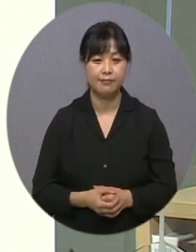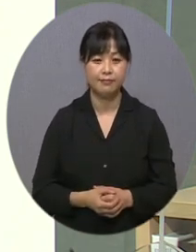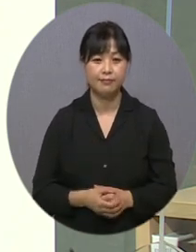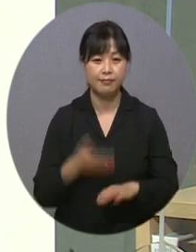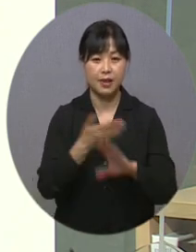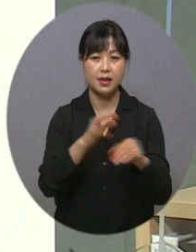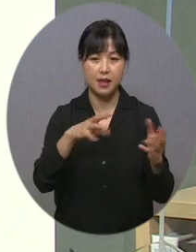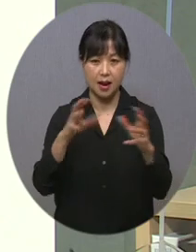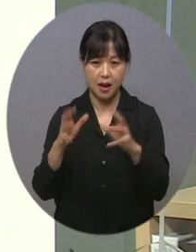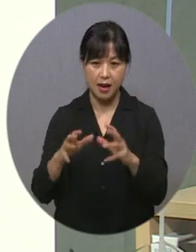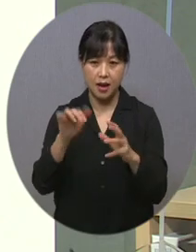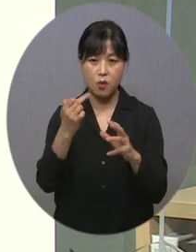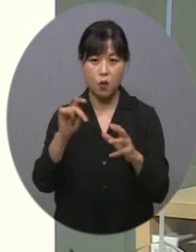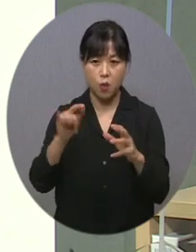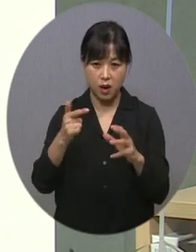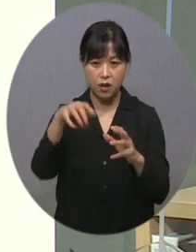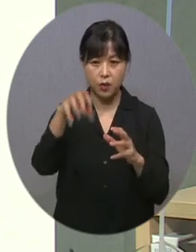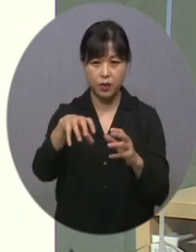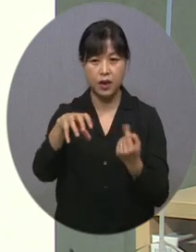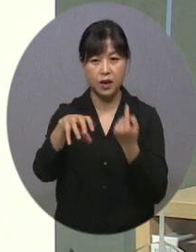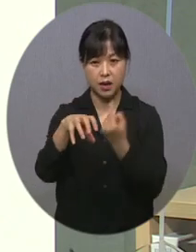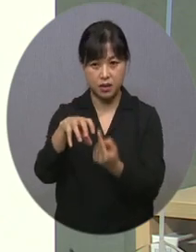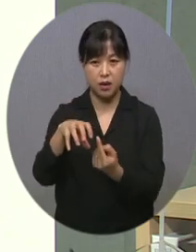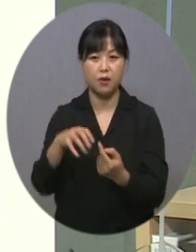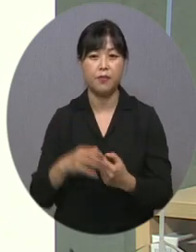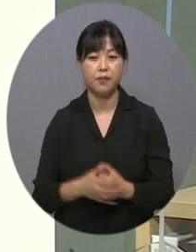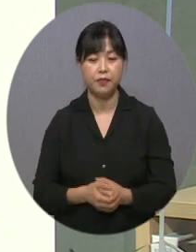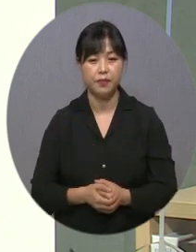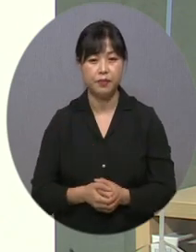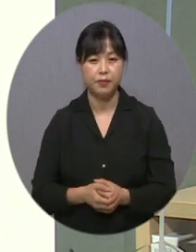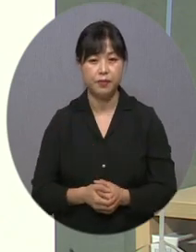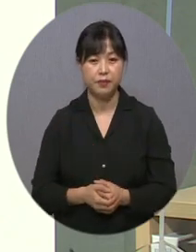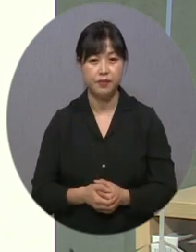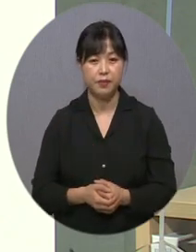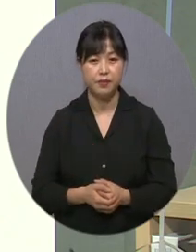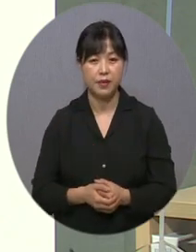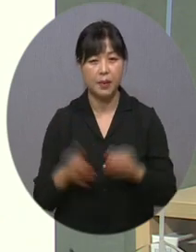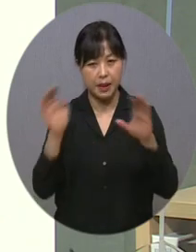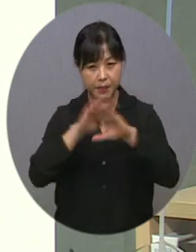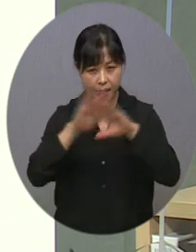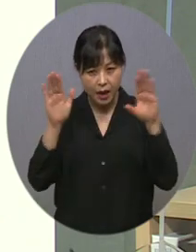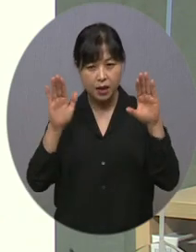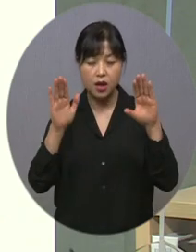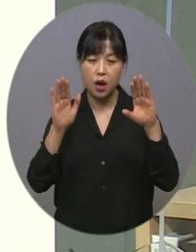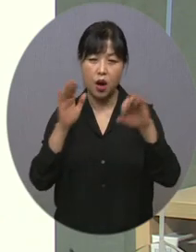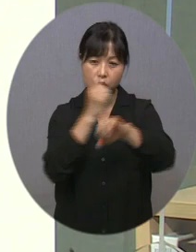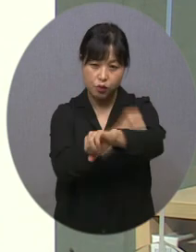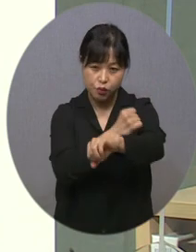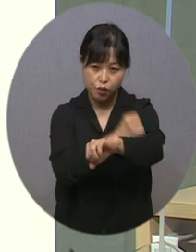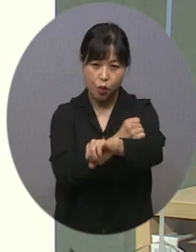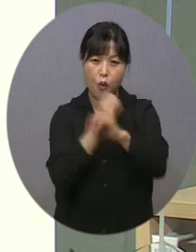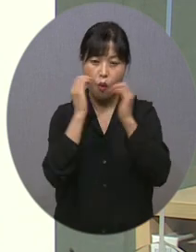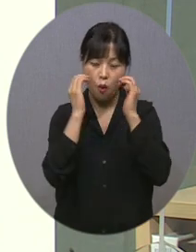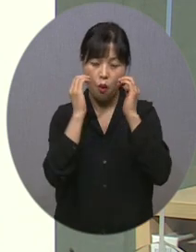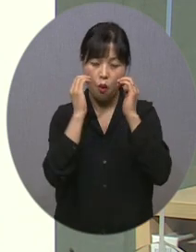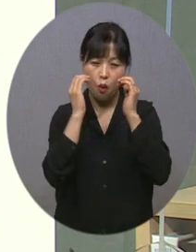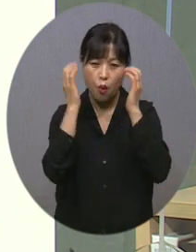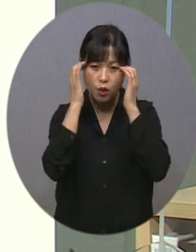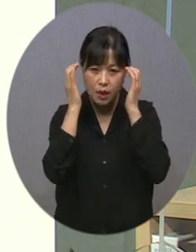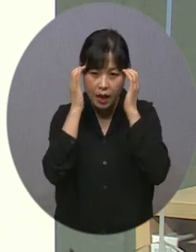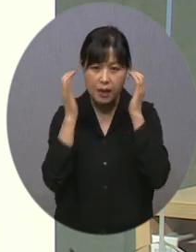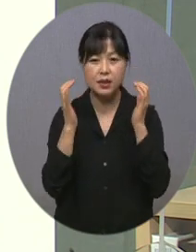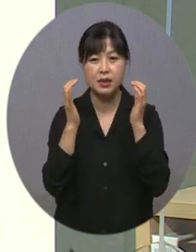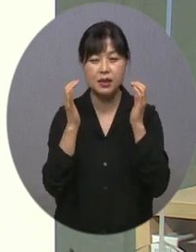여러분 해외 공관에 나가서 불철주야 노력하는 많은 공관 직원들 뭐